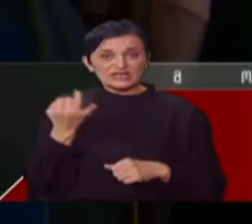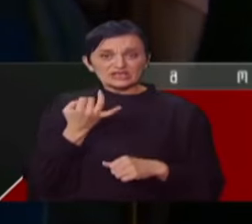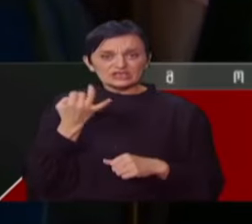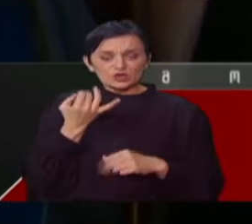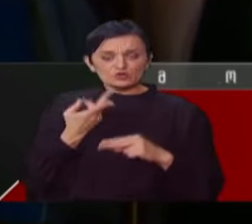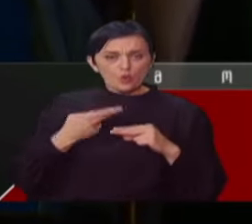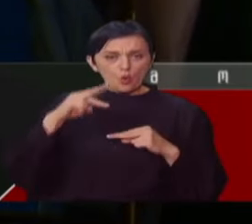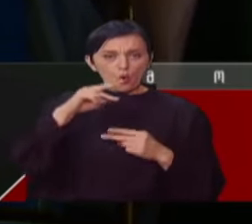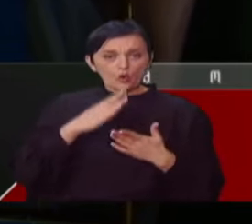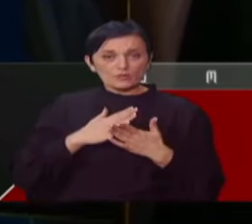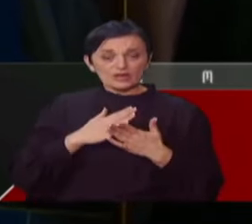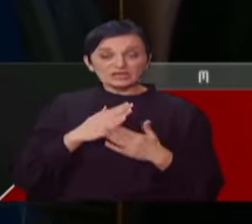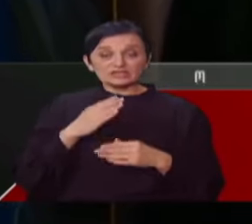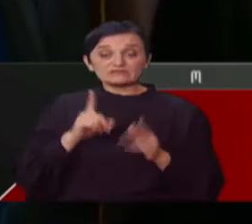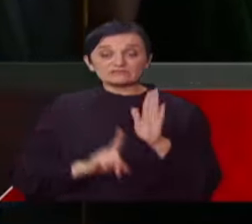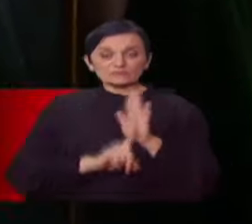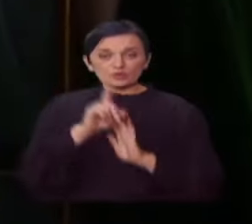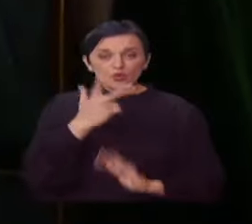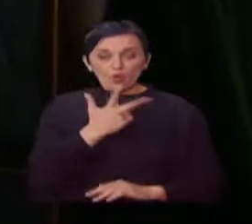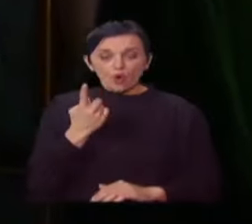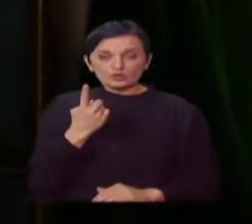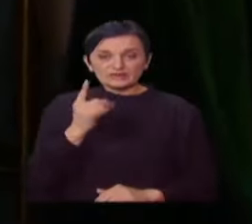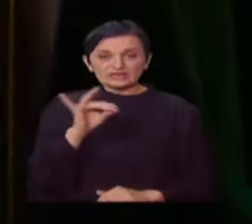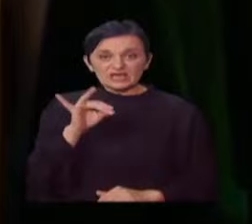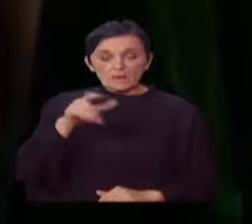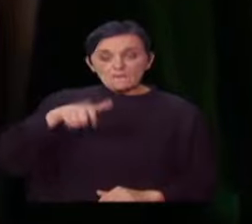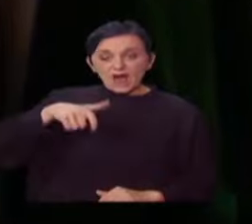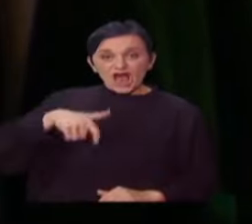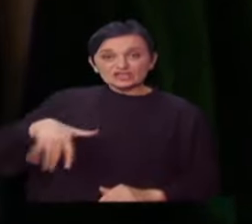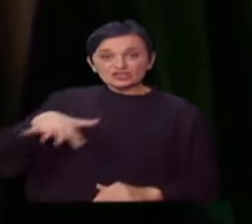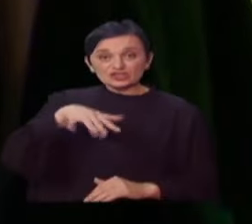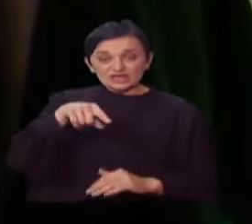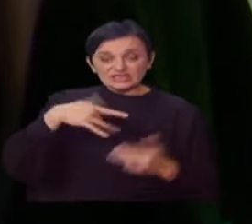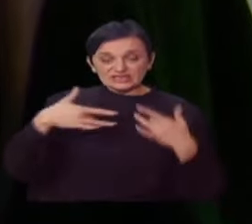დიდია. Პრემიერა 31 იანვარს მარჯანიშვილის თეატრის სხვენში გაიმართება.